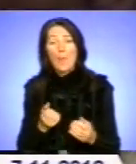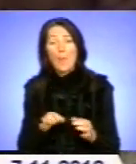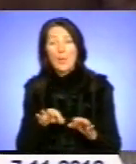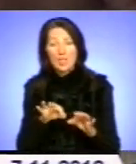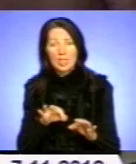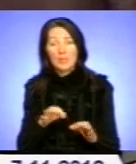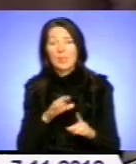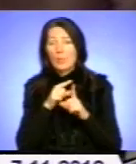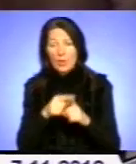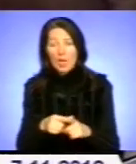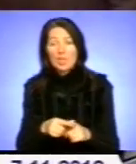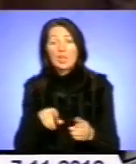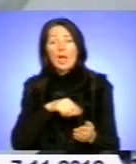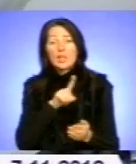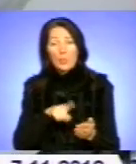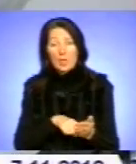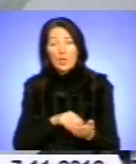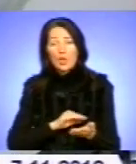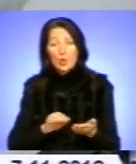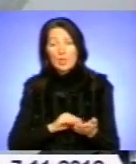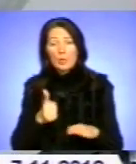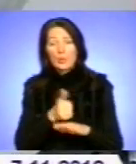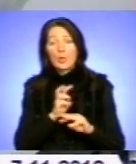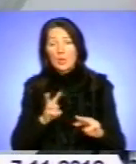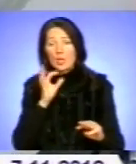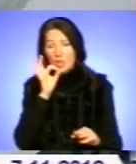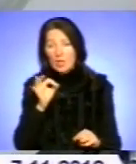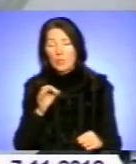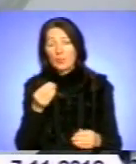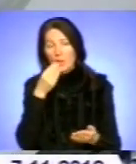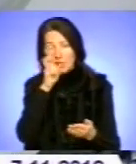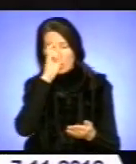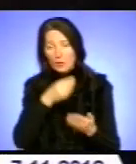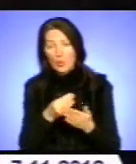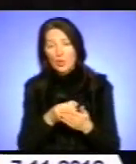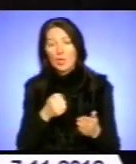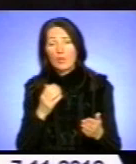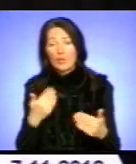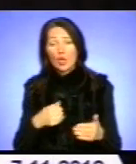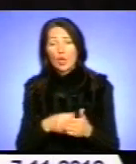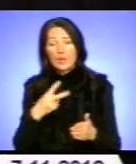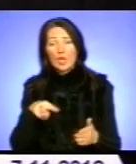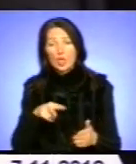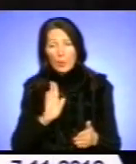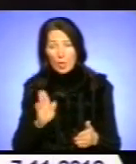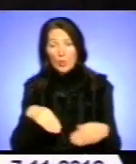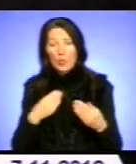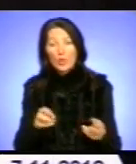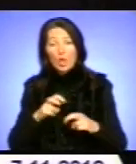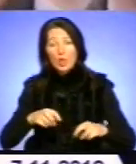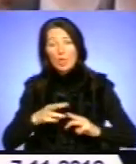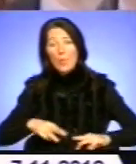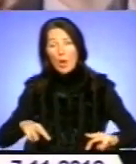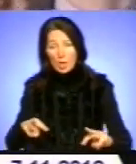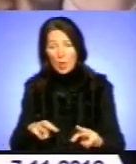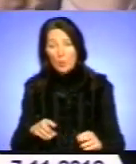питання журналістів, прем'єр зазначив, що державний бюджет 2013 вже до 20 листопада буде поданий на розгляд до парламенту. Каже, уряд вже завершує